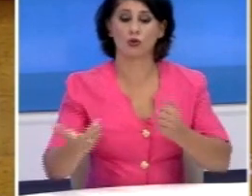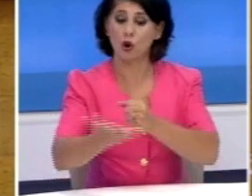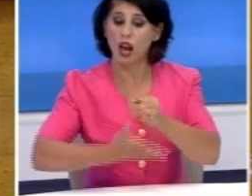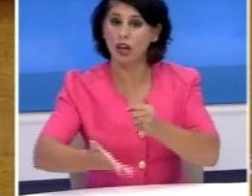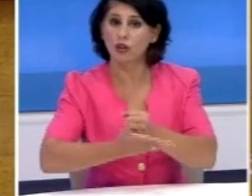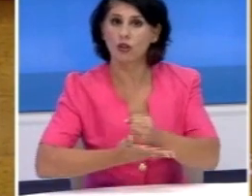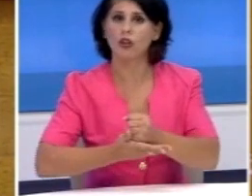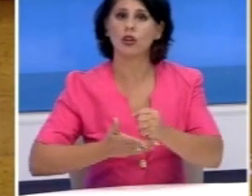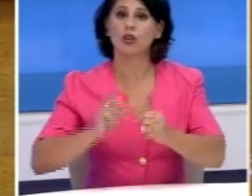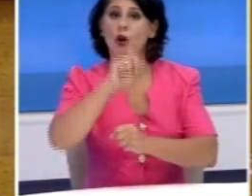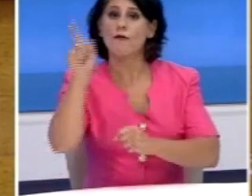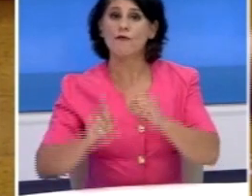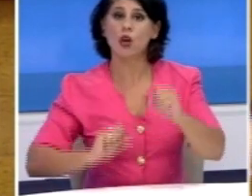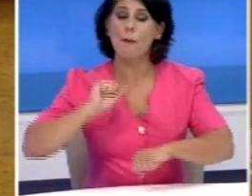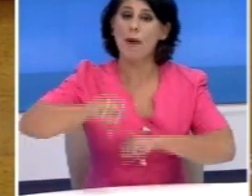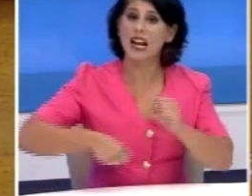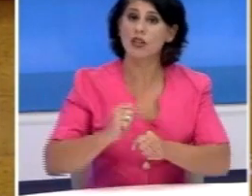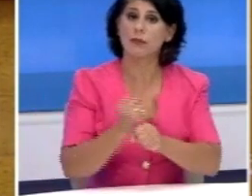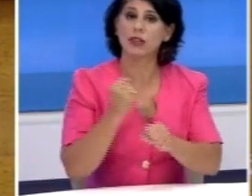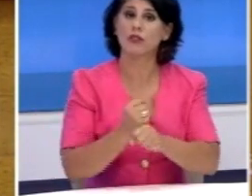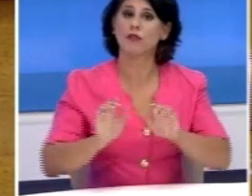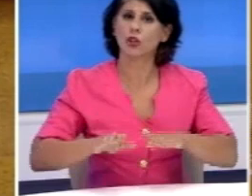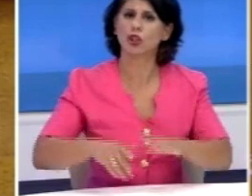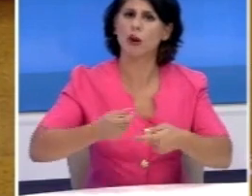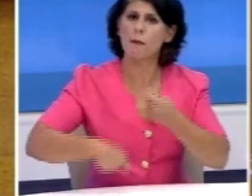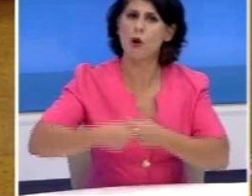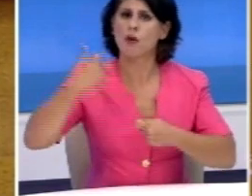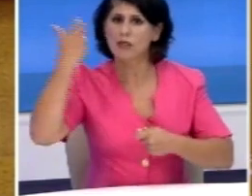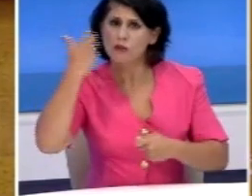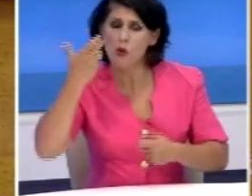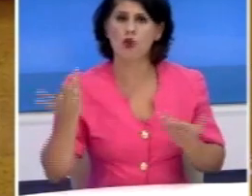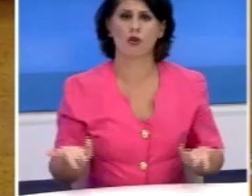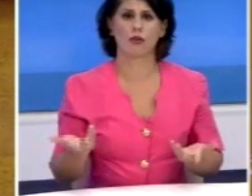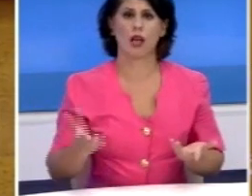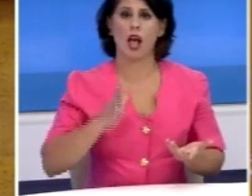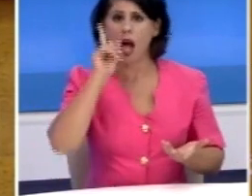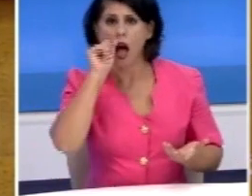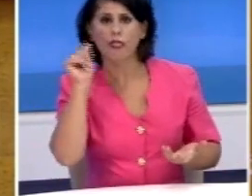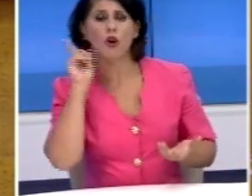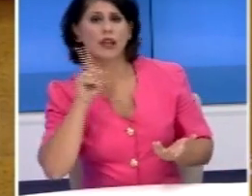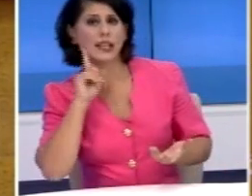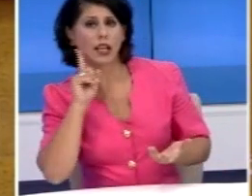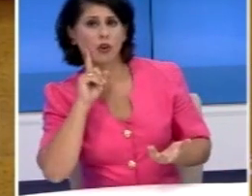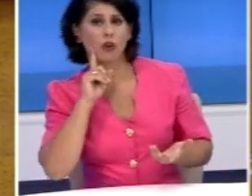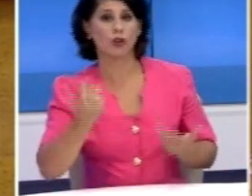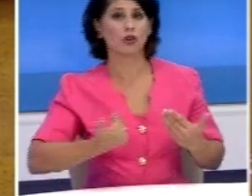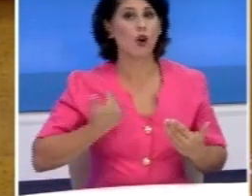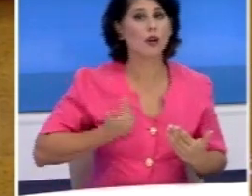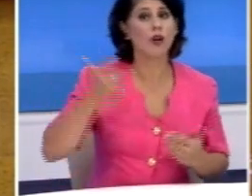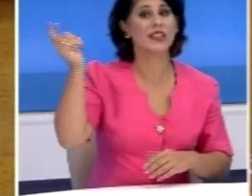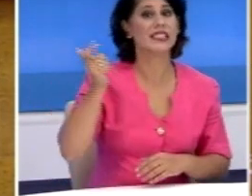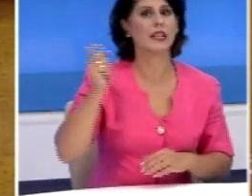αγροτών, των βιοπαλλεστών, επαγγελματιών, βιοτεχνών, εμπόρων, επιστημόνων, ανδρών και γυναικών, των νέων και